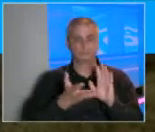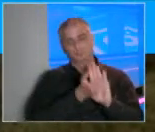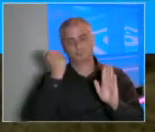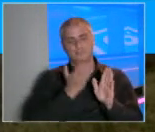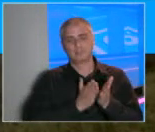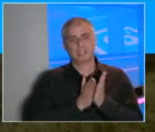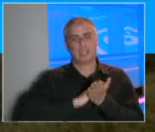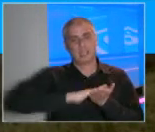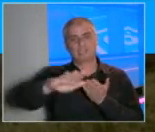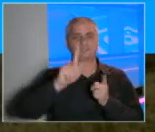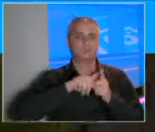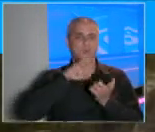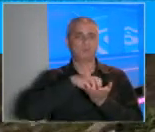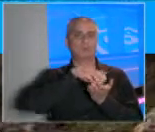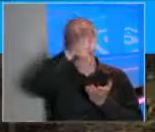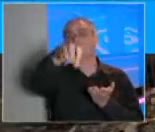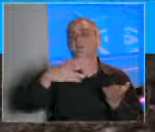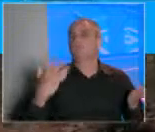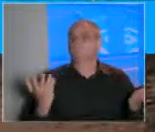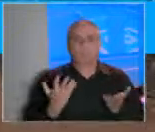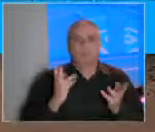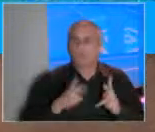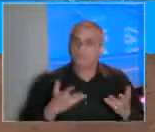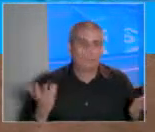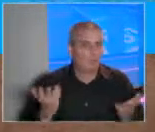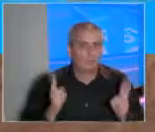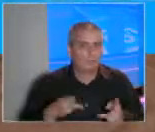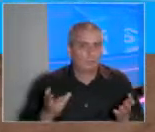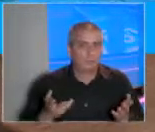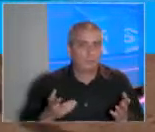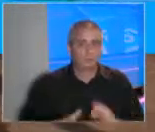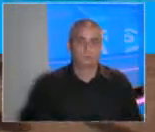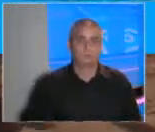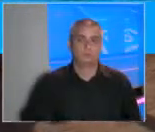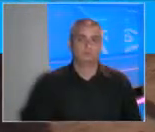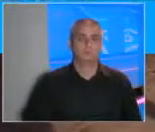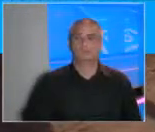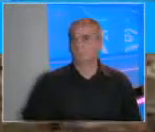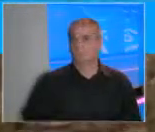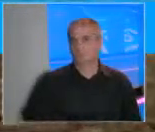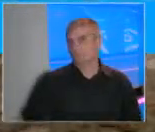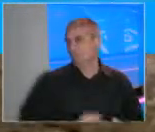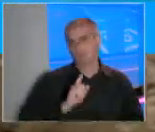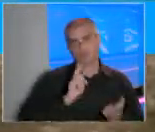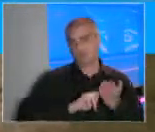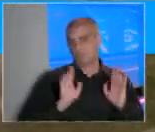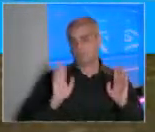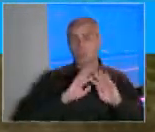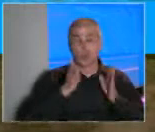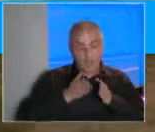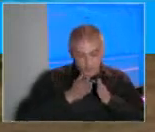מהרצף שמה שאנחנו מכנים גושי ההתיישבות. איך אפשר באמת... זה למה ראש הממשלה. אוקיי. כל